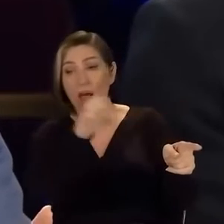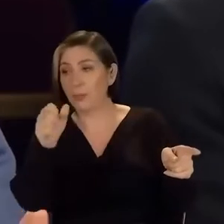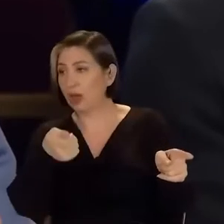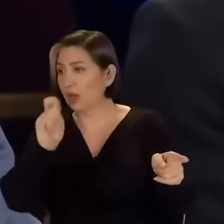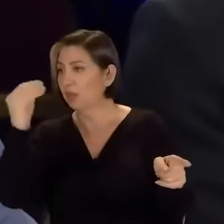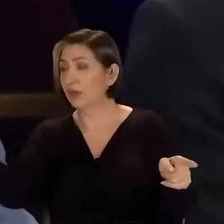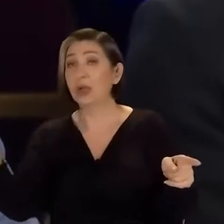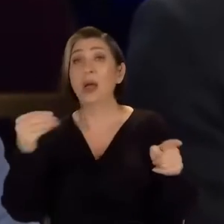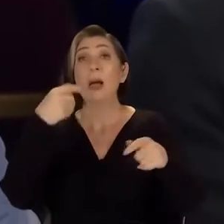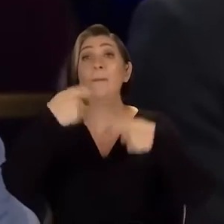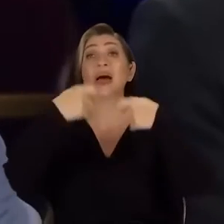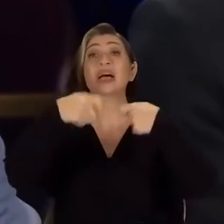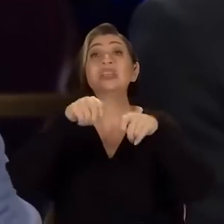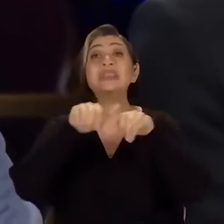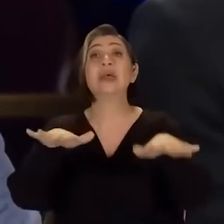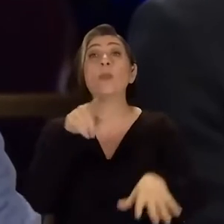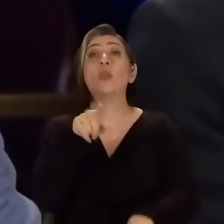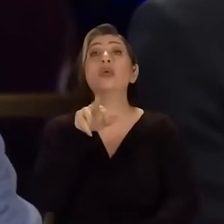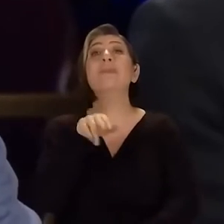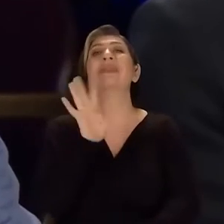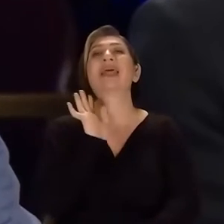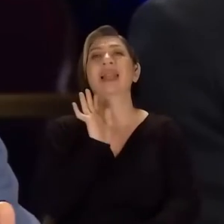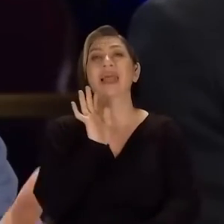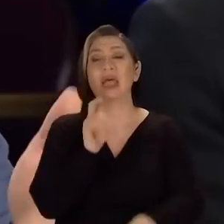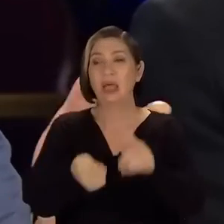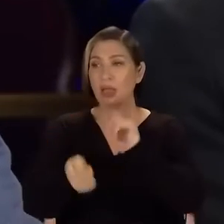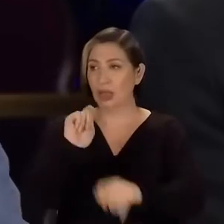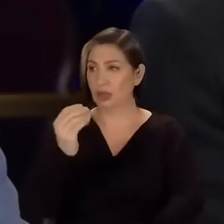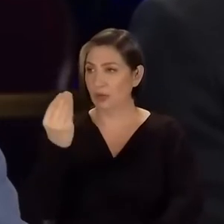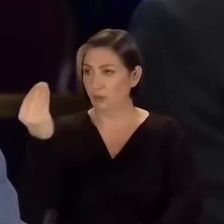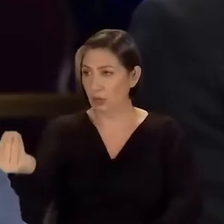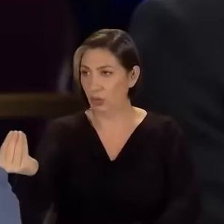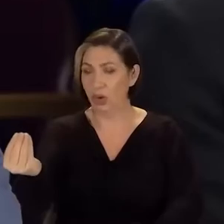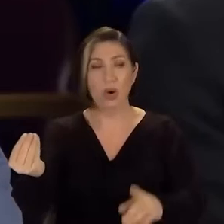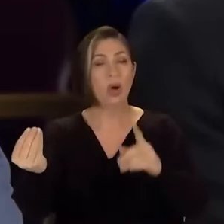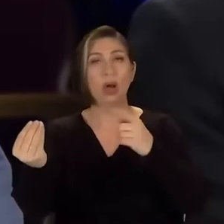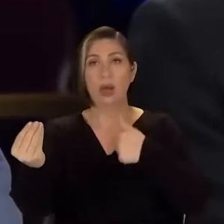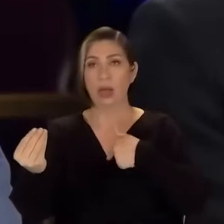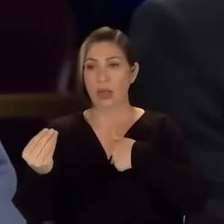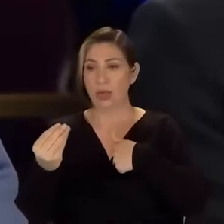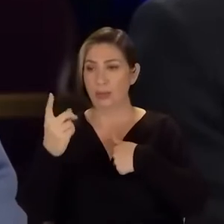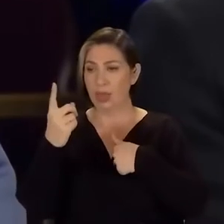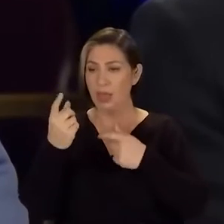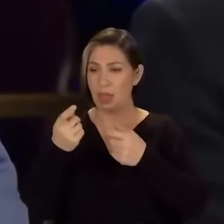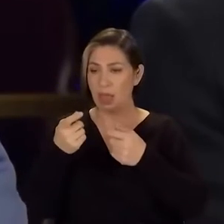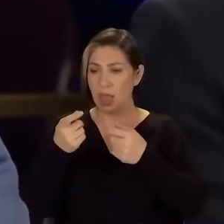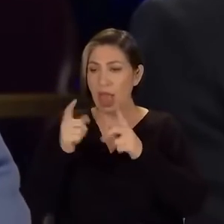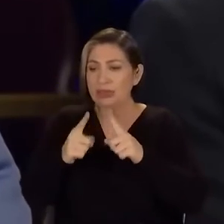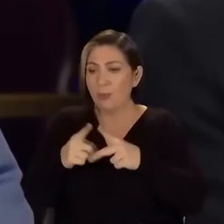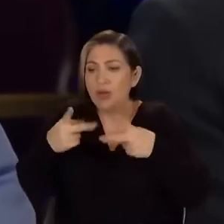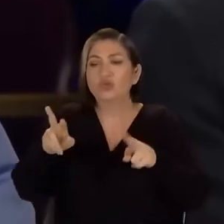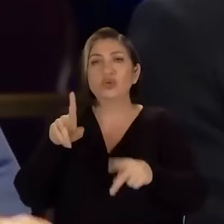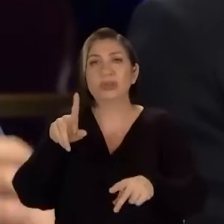düşüncesidir bu. Bankacılık sistemi uzun süredir böyle çalışmıyor. Krediyi veriyor, karşı tarafta bir mevduat oluşuyor.